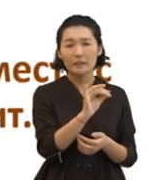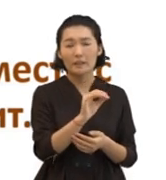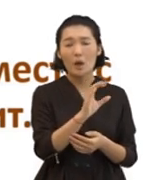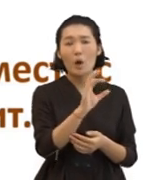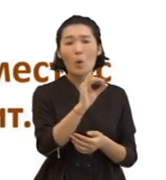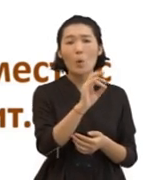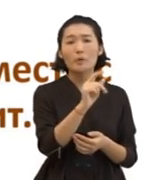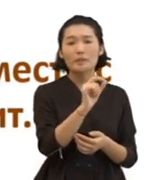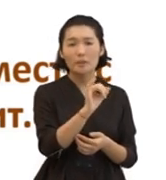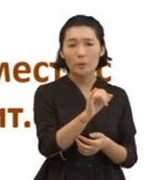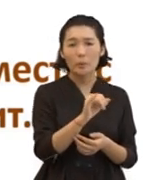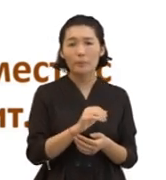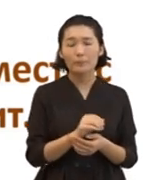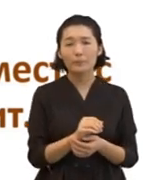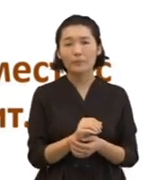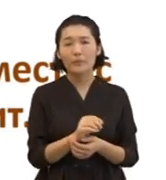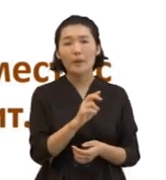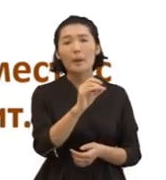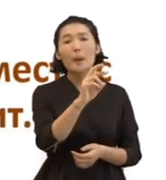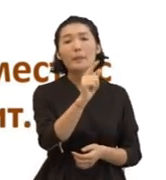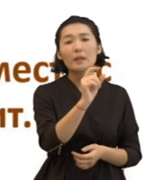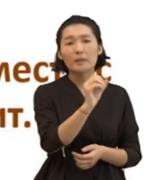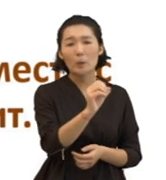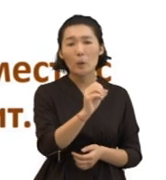осенью белье